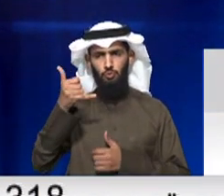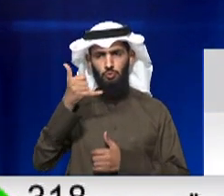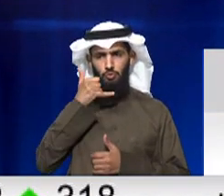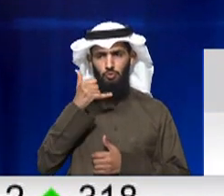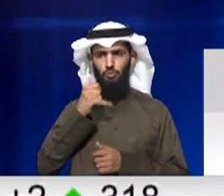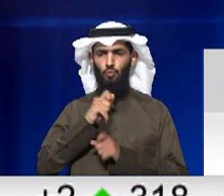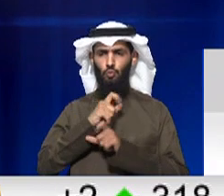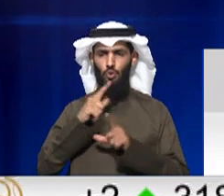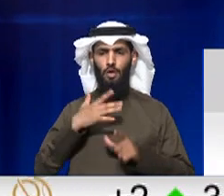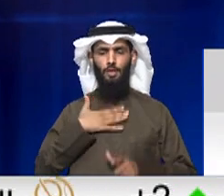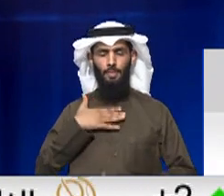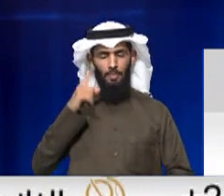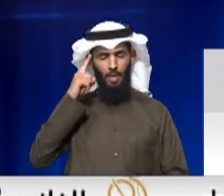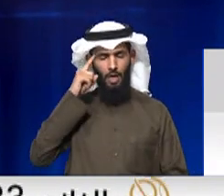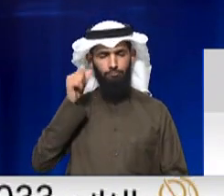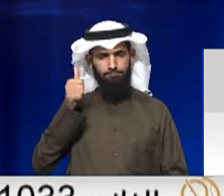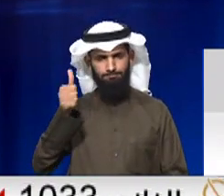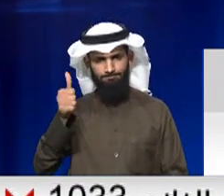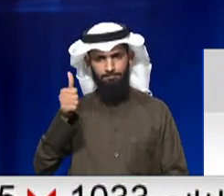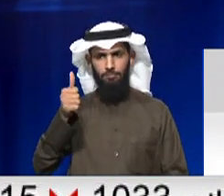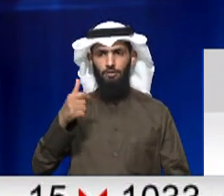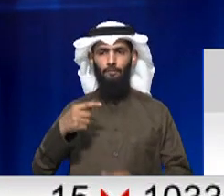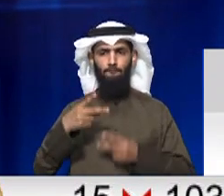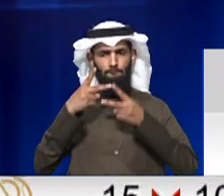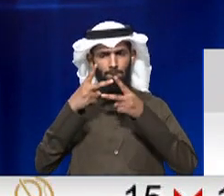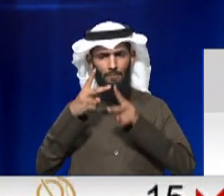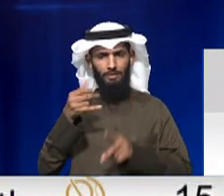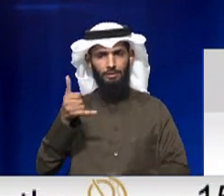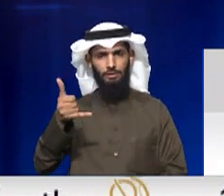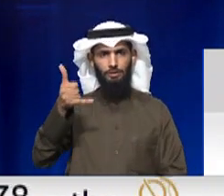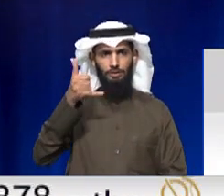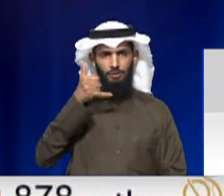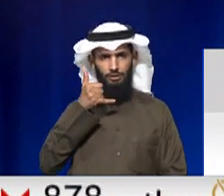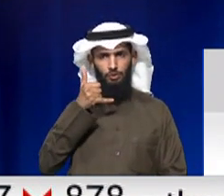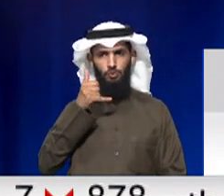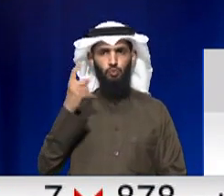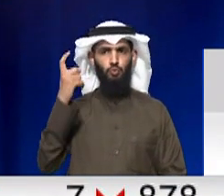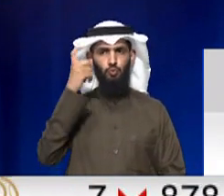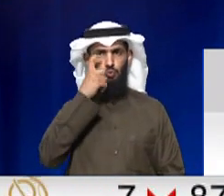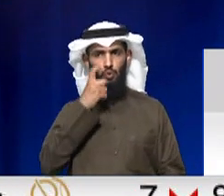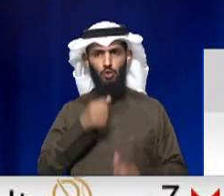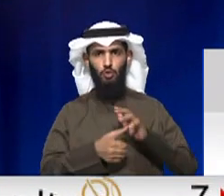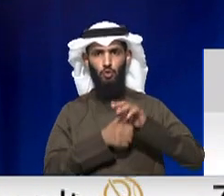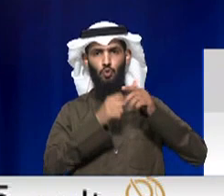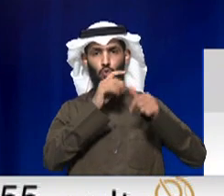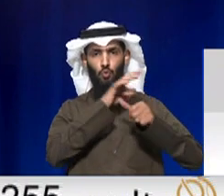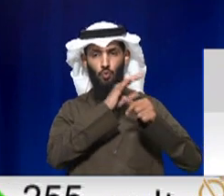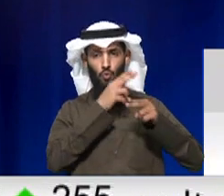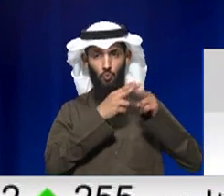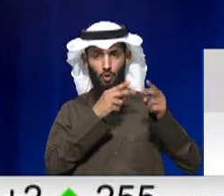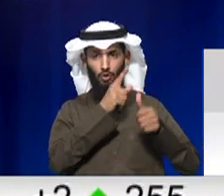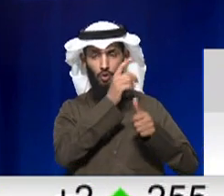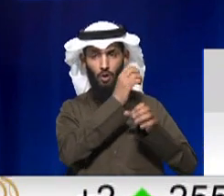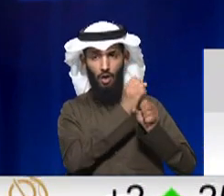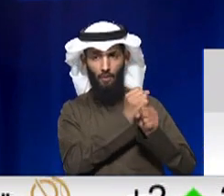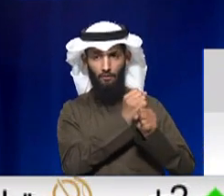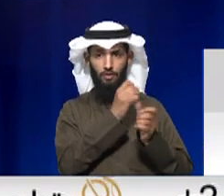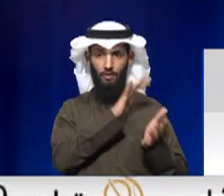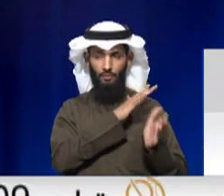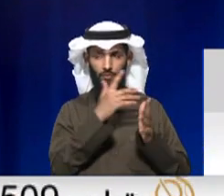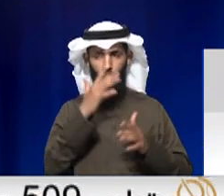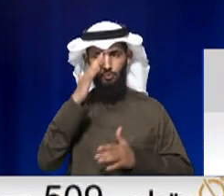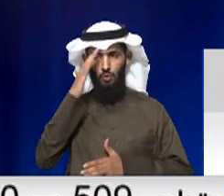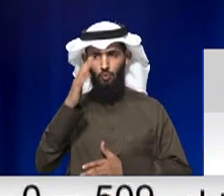لجلالته هذه البادره الطيبه متمنيا سموه لجلالته موفور الصحه ودوام العافيه ولشعب